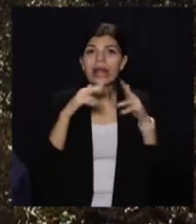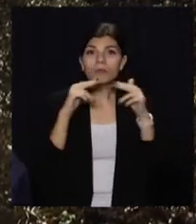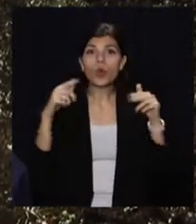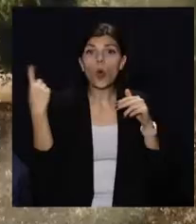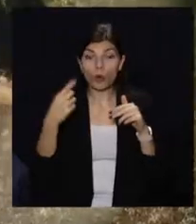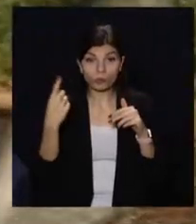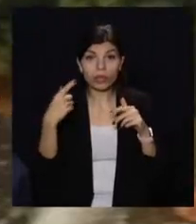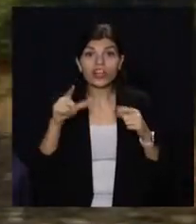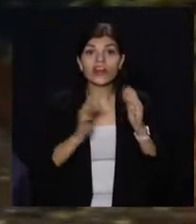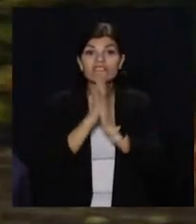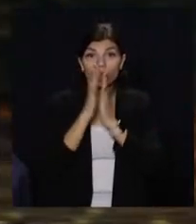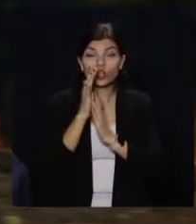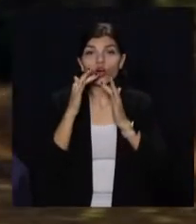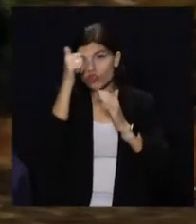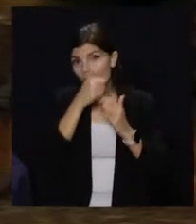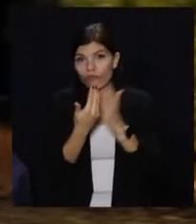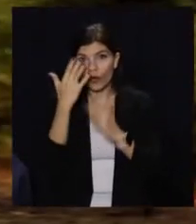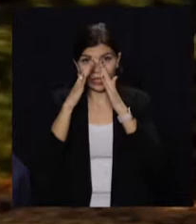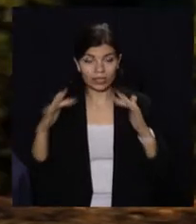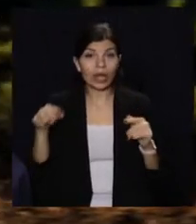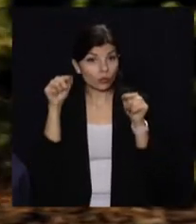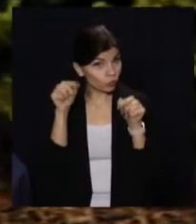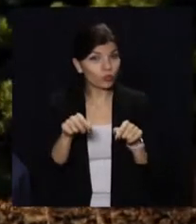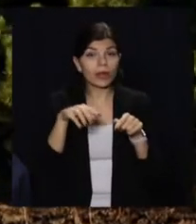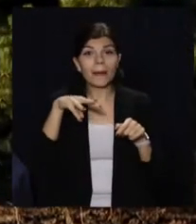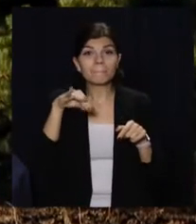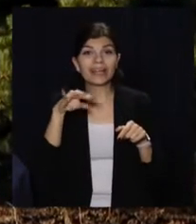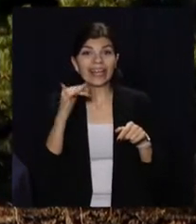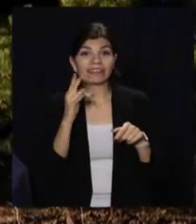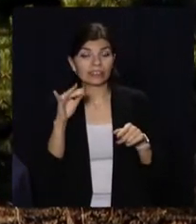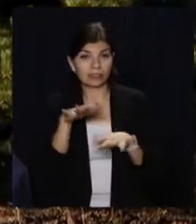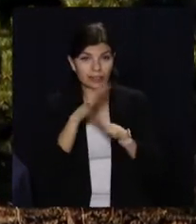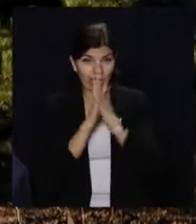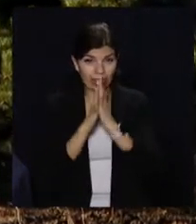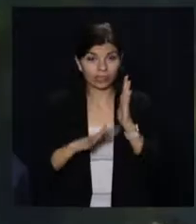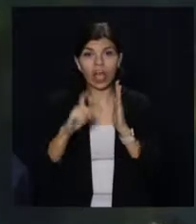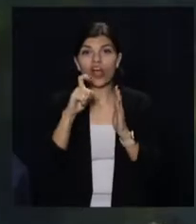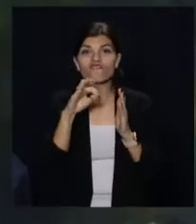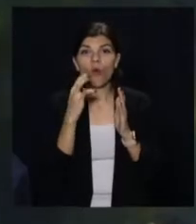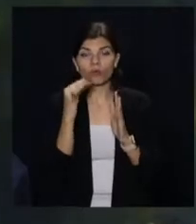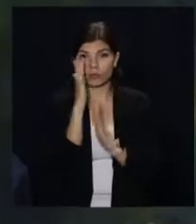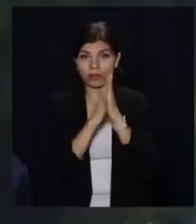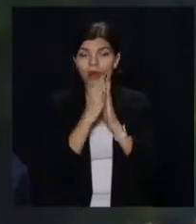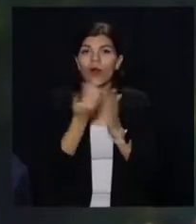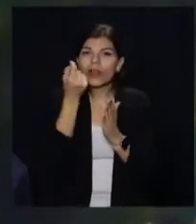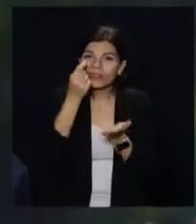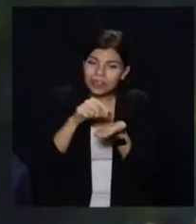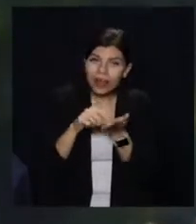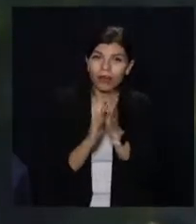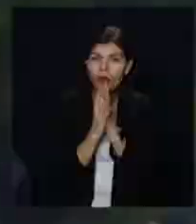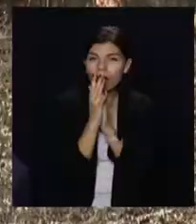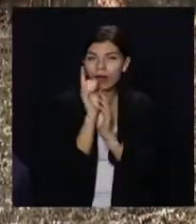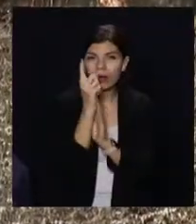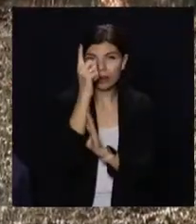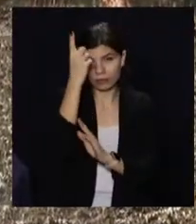Дніпропетровській області, де вирощують новорічні ялинки. Саме тут, у Микильському лісгоспі, зростають хвойні дерева. Проходять шлях від насіння до пишної